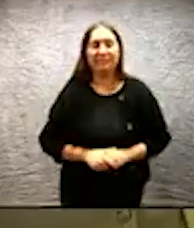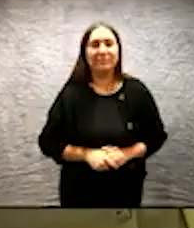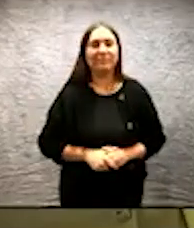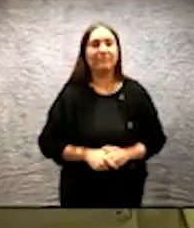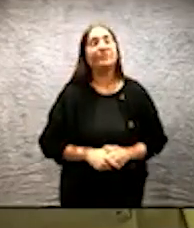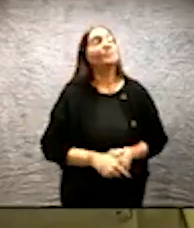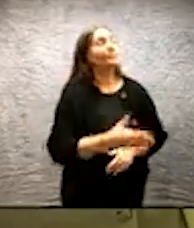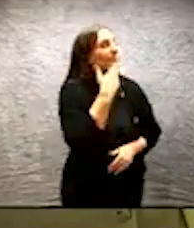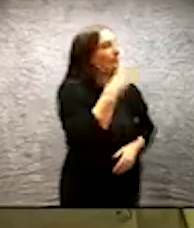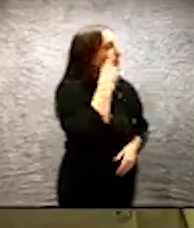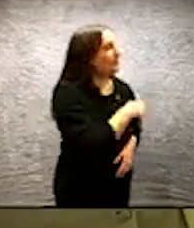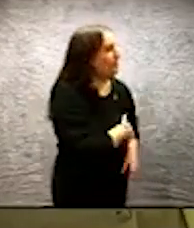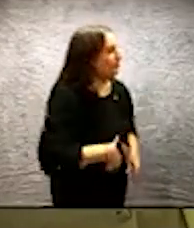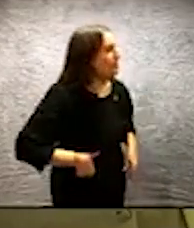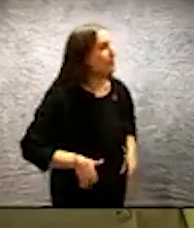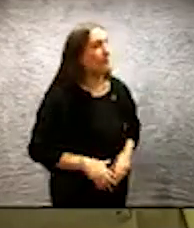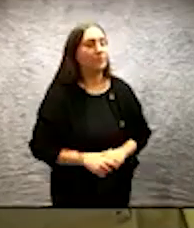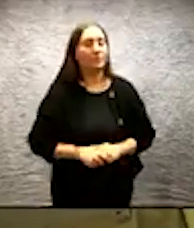Merci, Monsieur le maire.